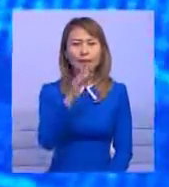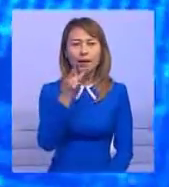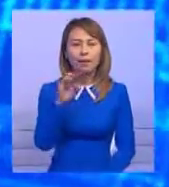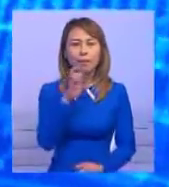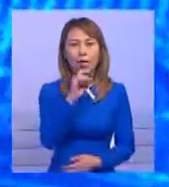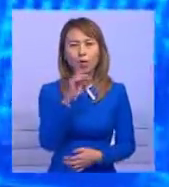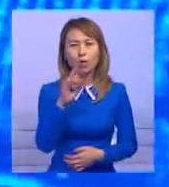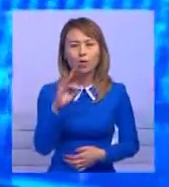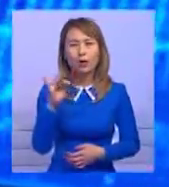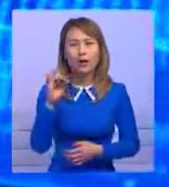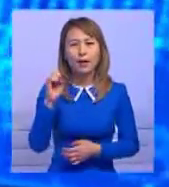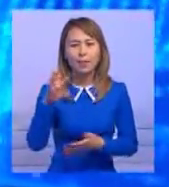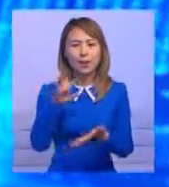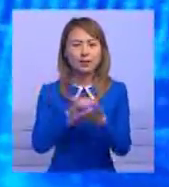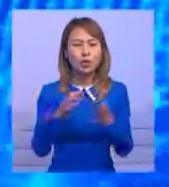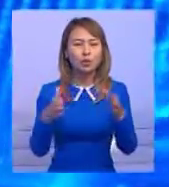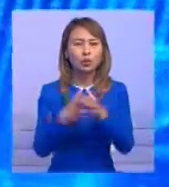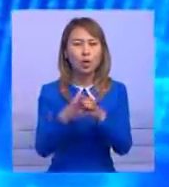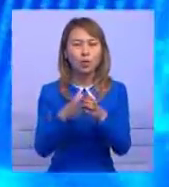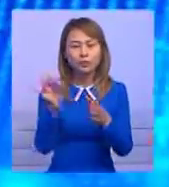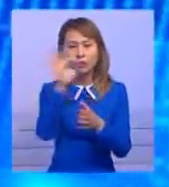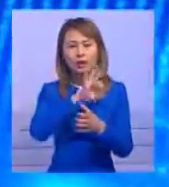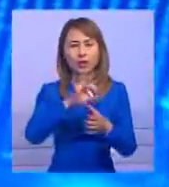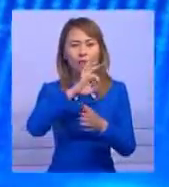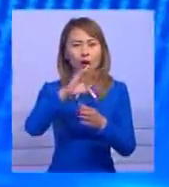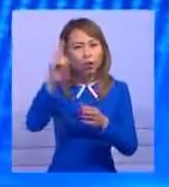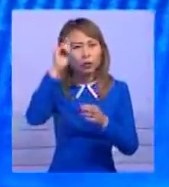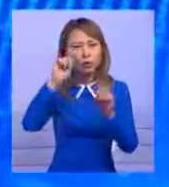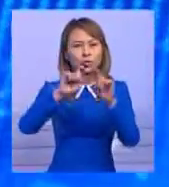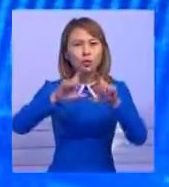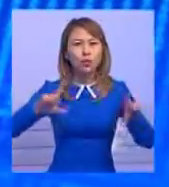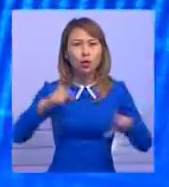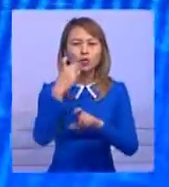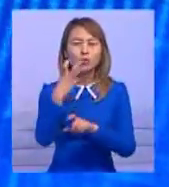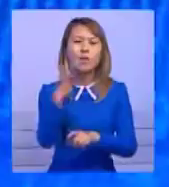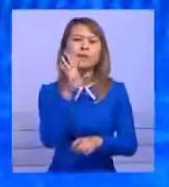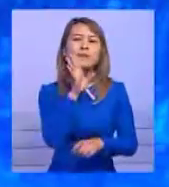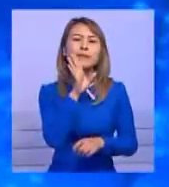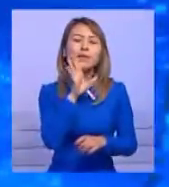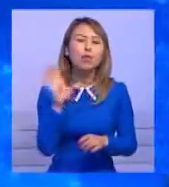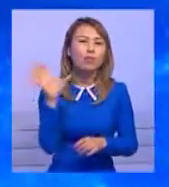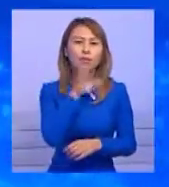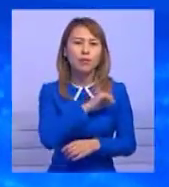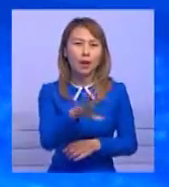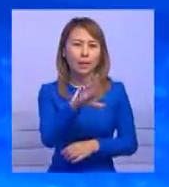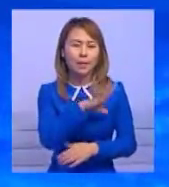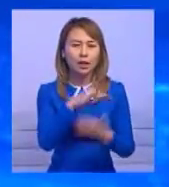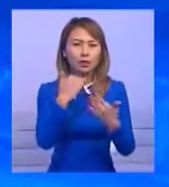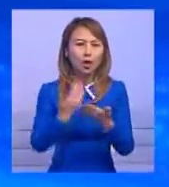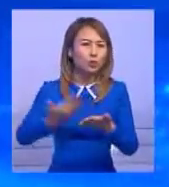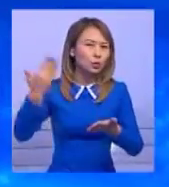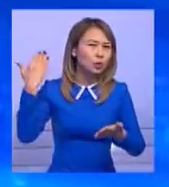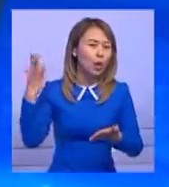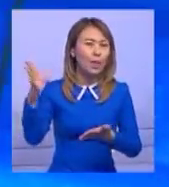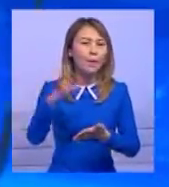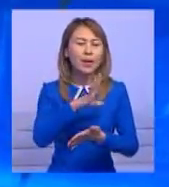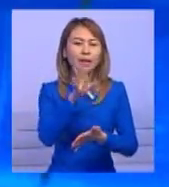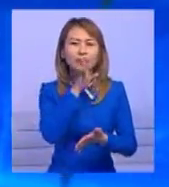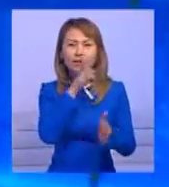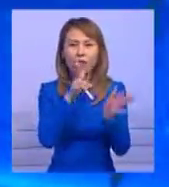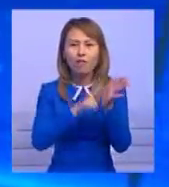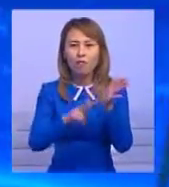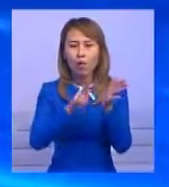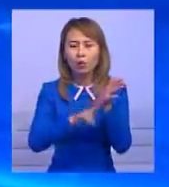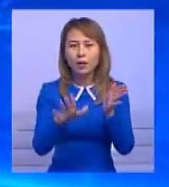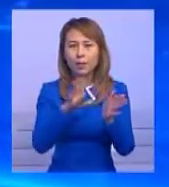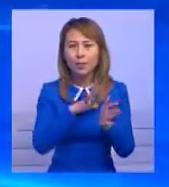Нигериядағы Боко Харам лаңкестік тобының содырлары мектепте оқитын 105 қызды ұрлап әкеткен. Бұған дейін қарақшылар қолына 80